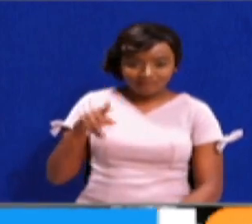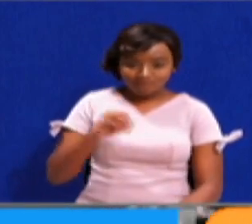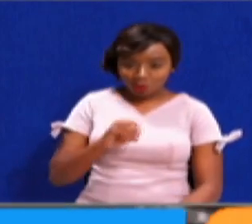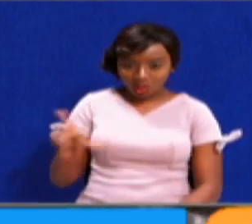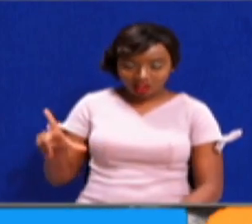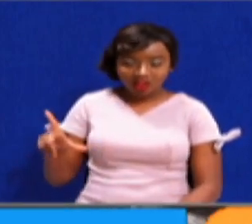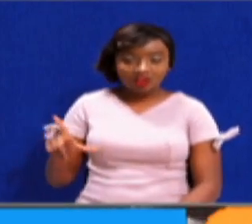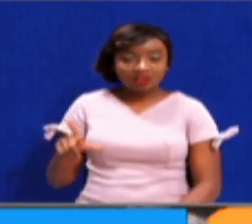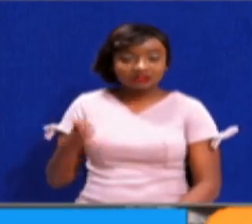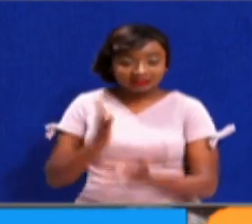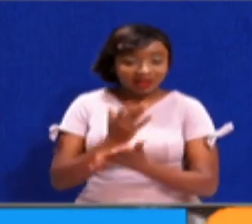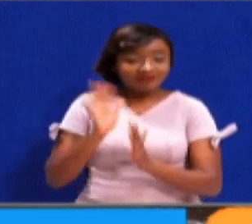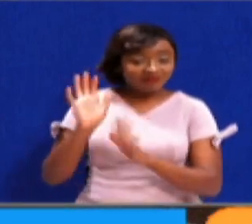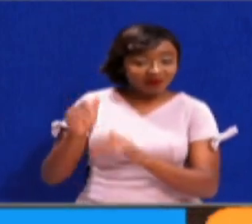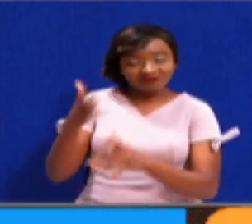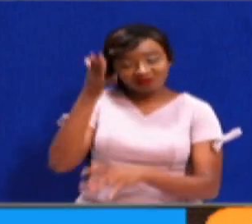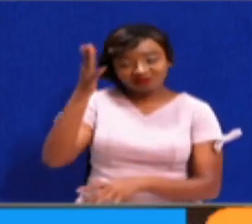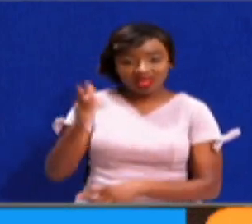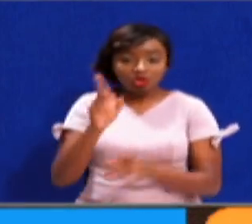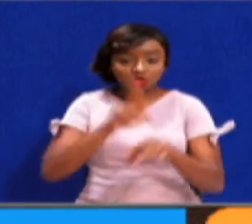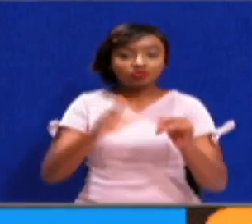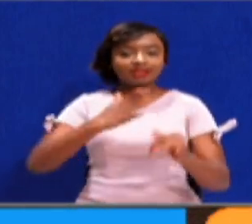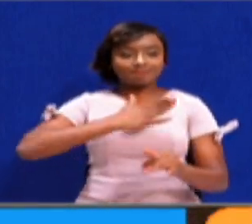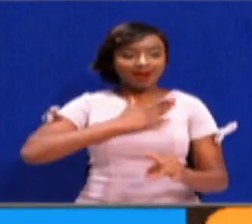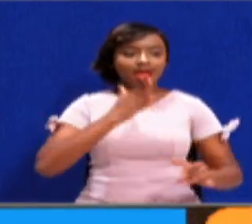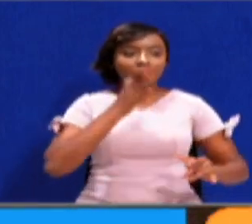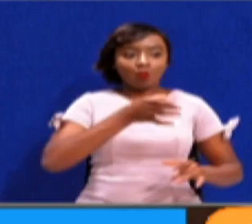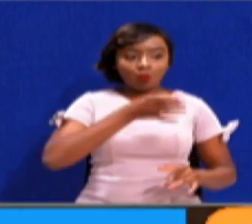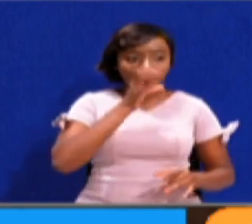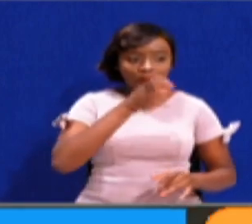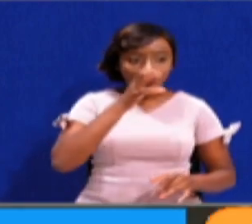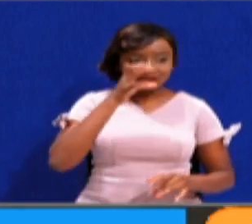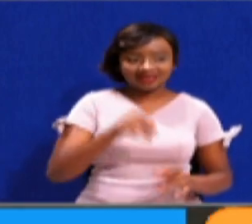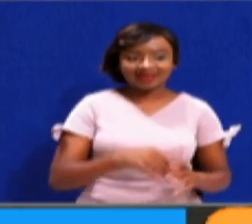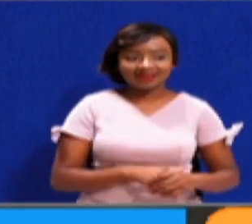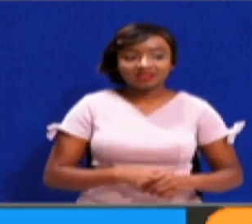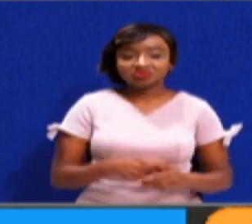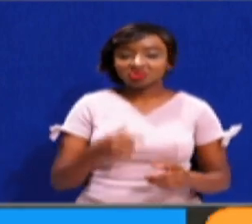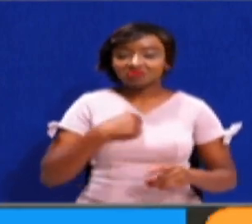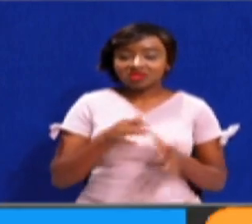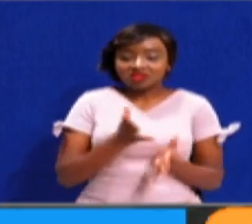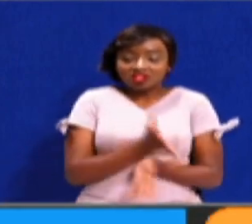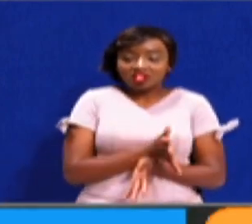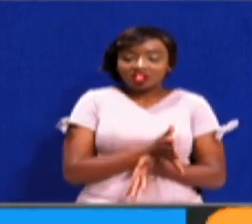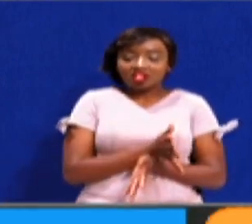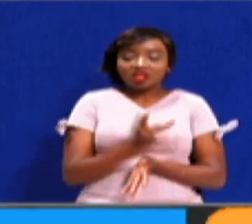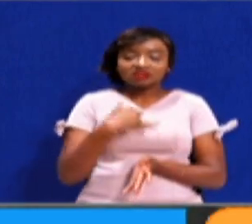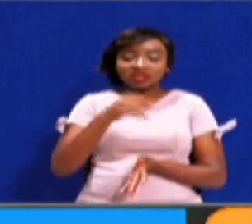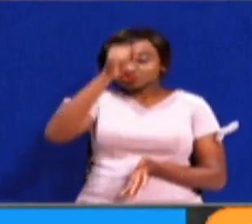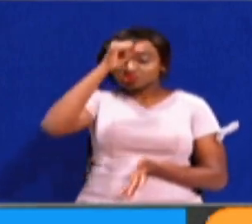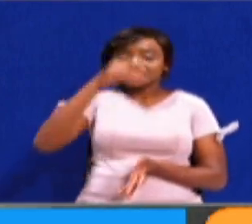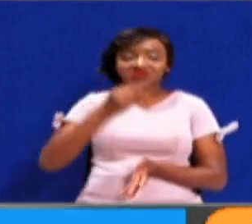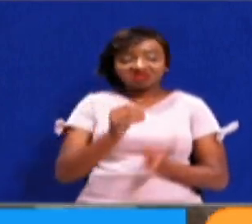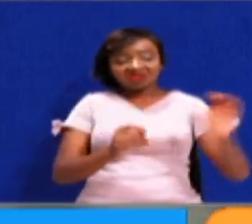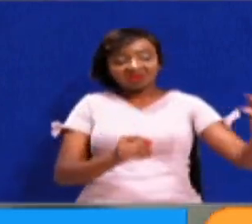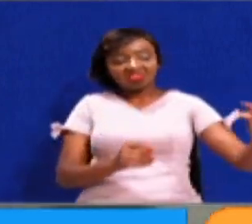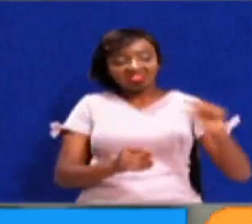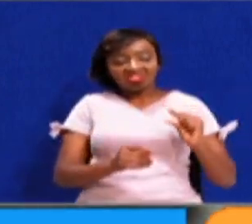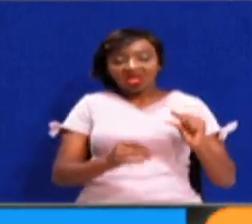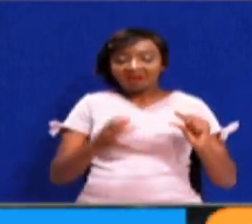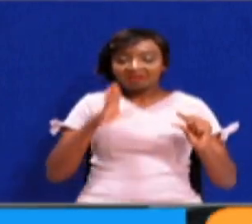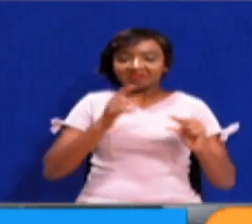Na wengine mpaka wanalima nayo, huko Nairobi. Mimi nikae hivi kama mjinga, pesa yangu iwe kidogo na